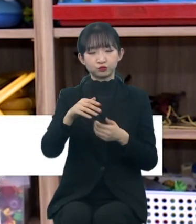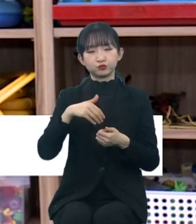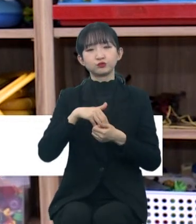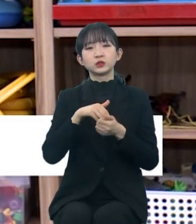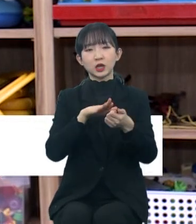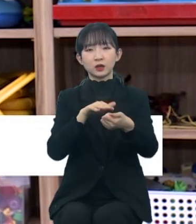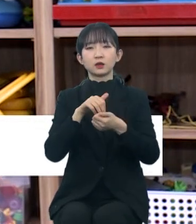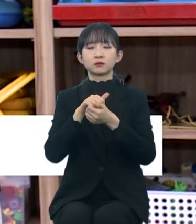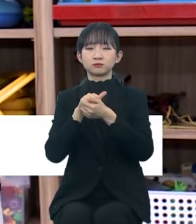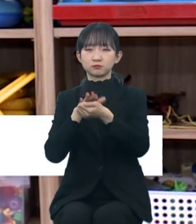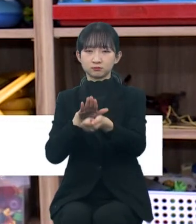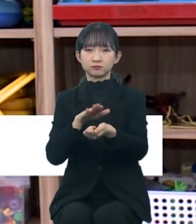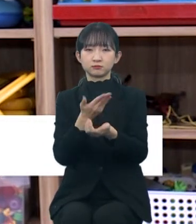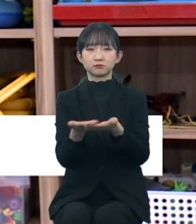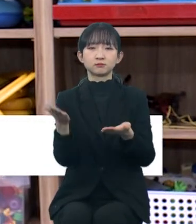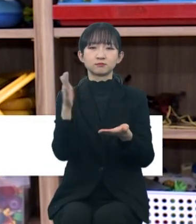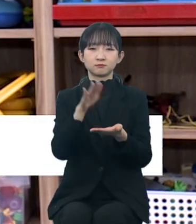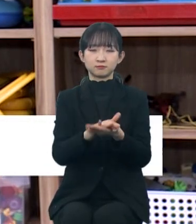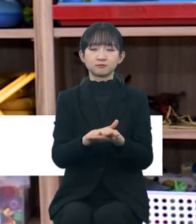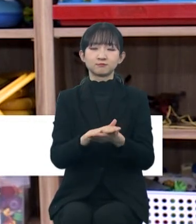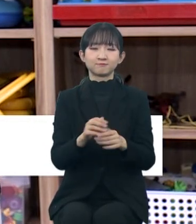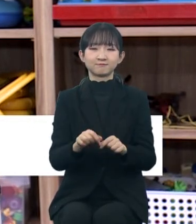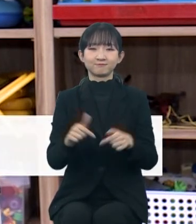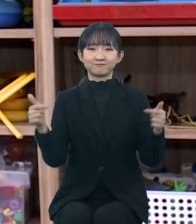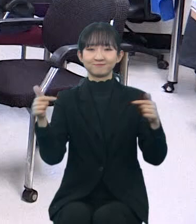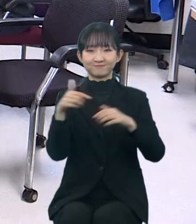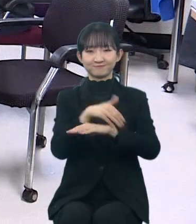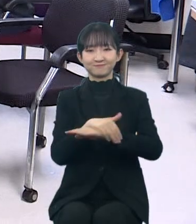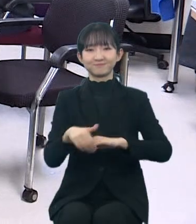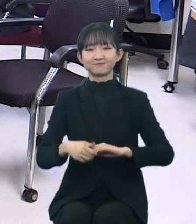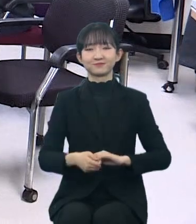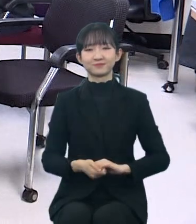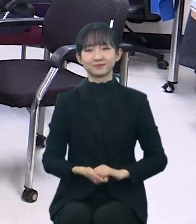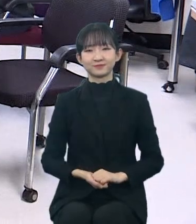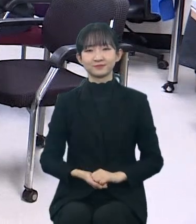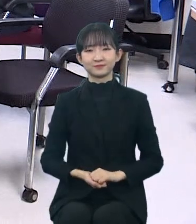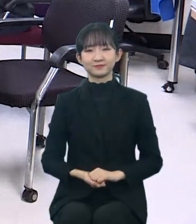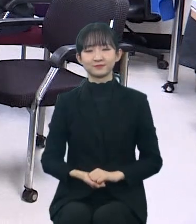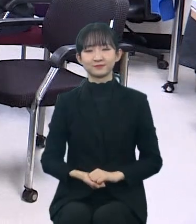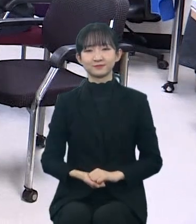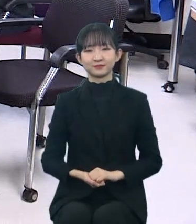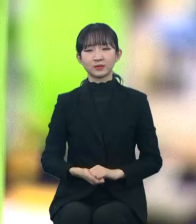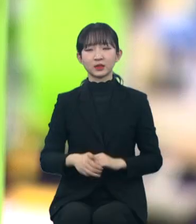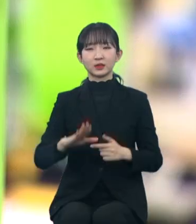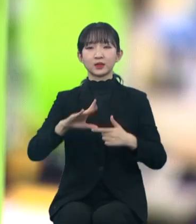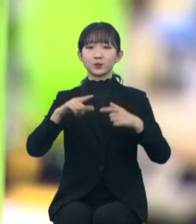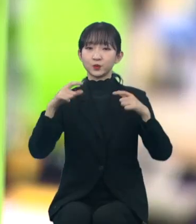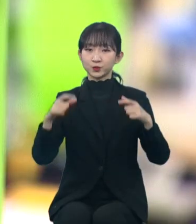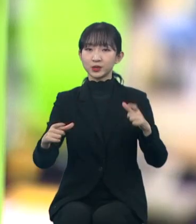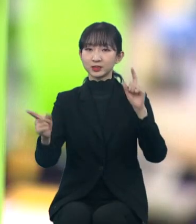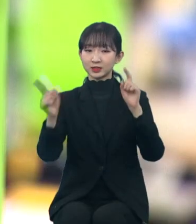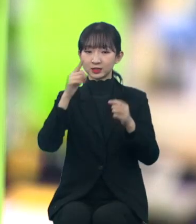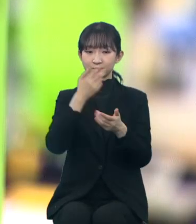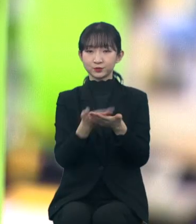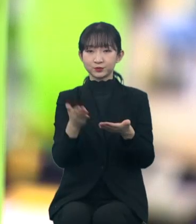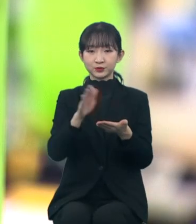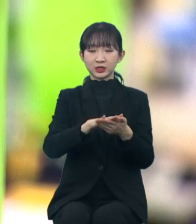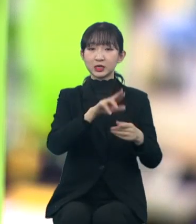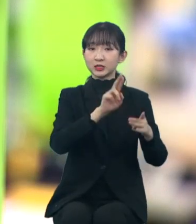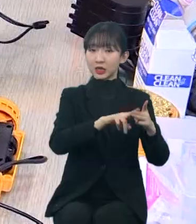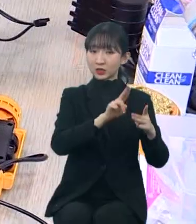서비스도 출장 나가는 거를 확대해 나갈 예정이 있습니다. 남동구 장난감 수리센터는 타